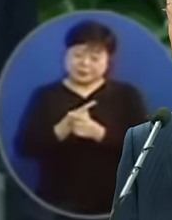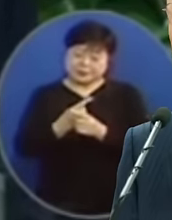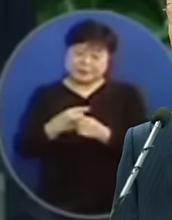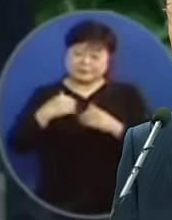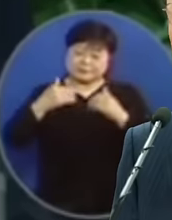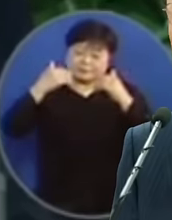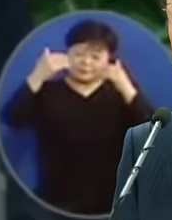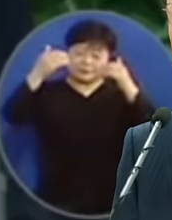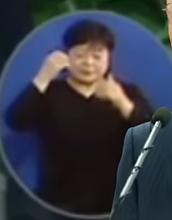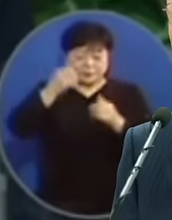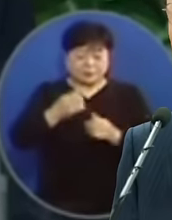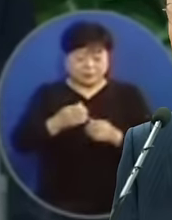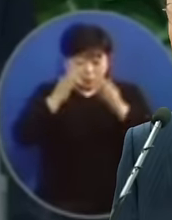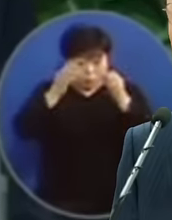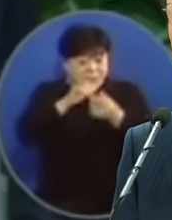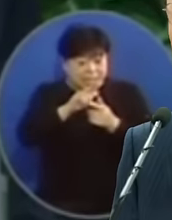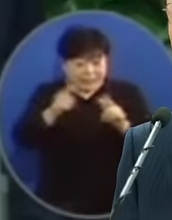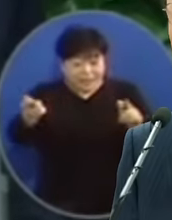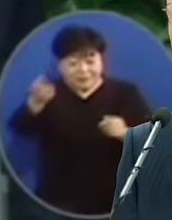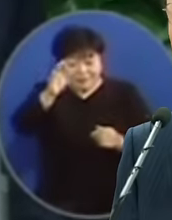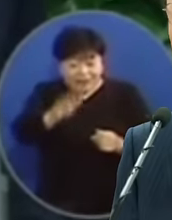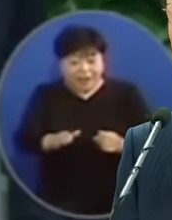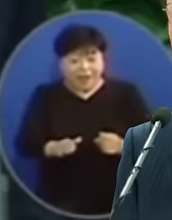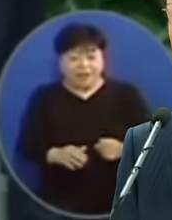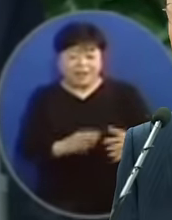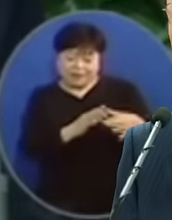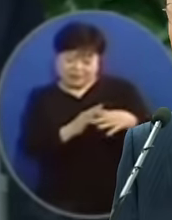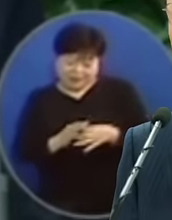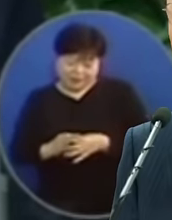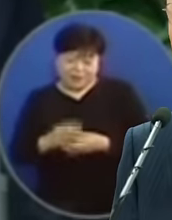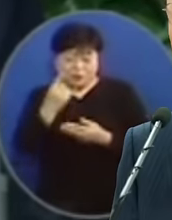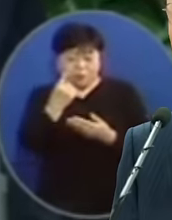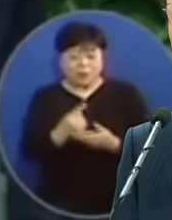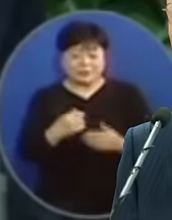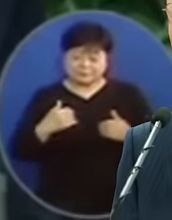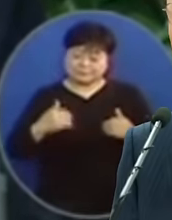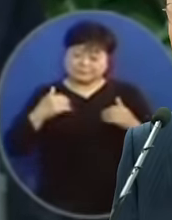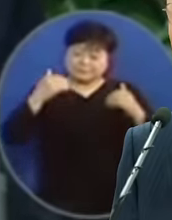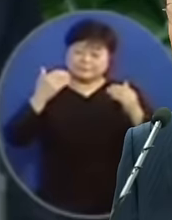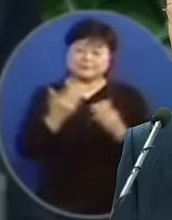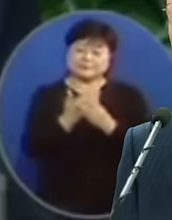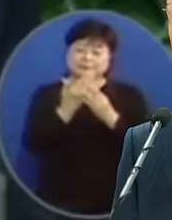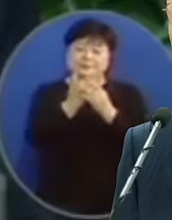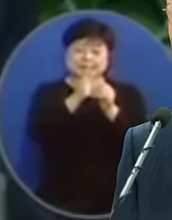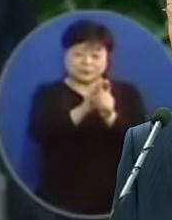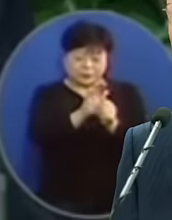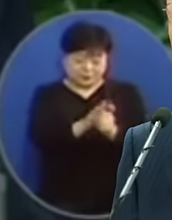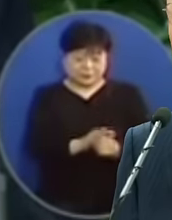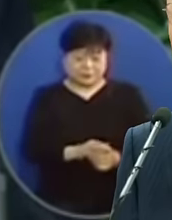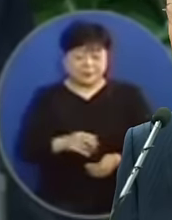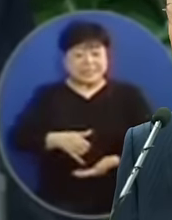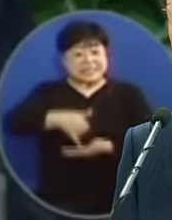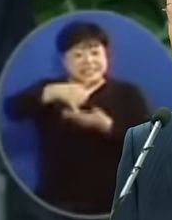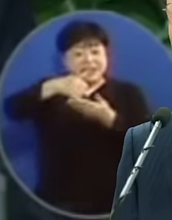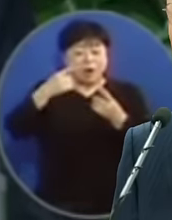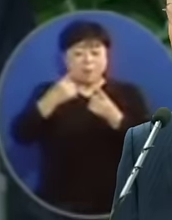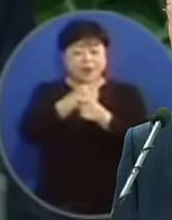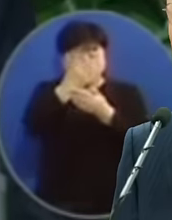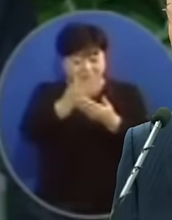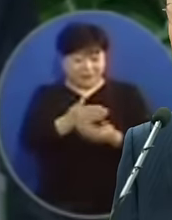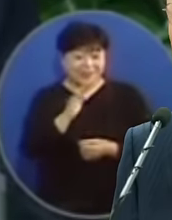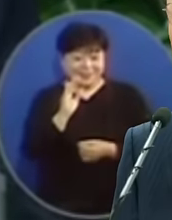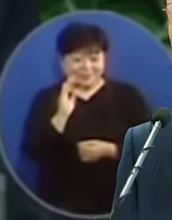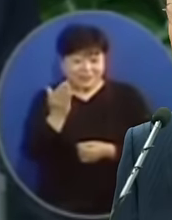것처럼 성령은 눈에 안 보이면서 여러분 계속해서 성장하고 장성하게 만들어서 여러분의 인격이 변화되는